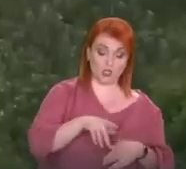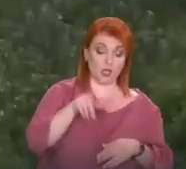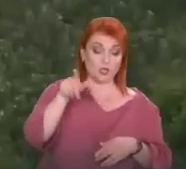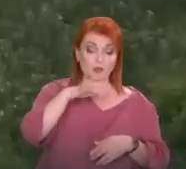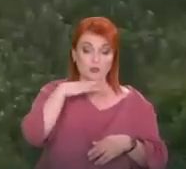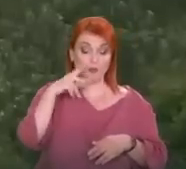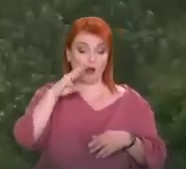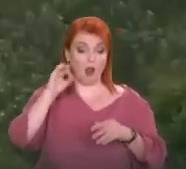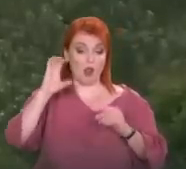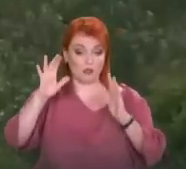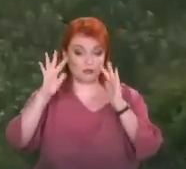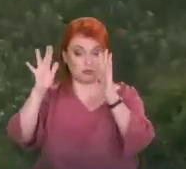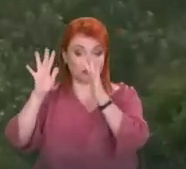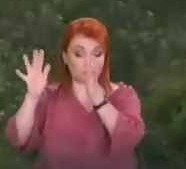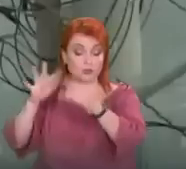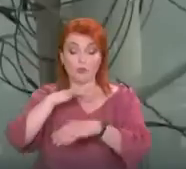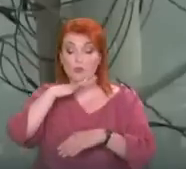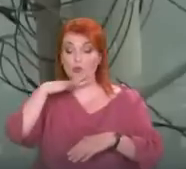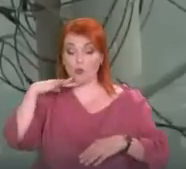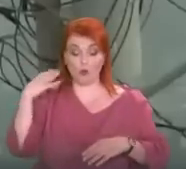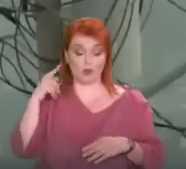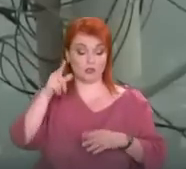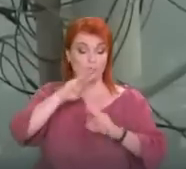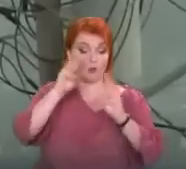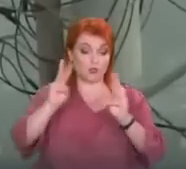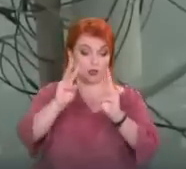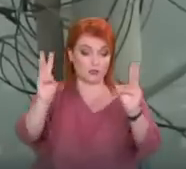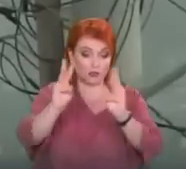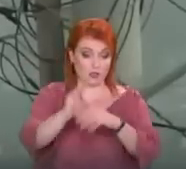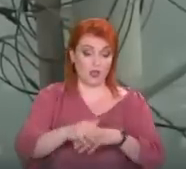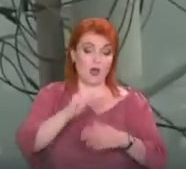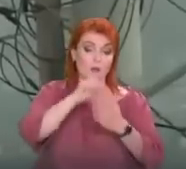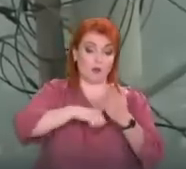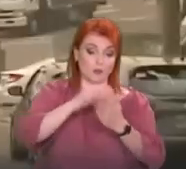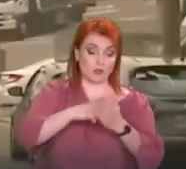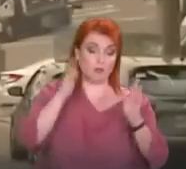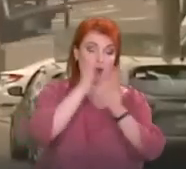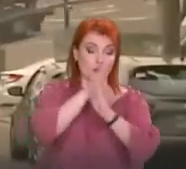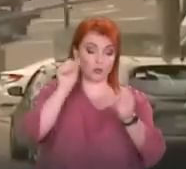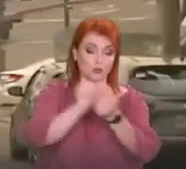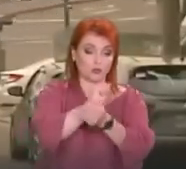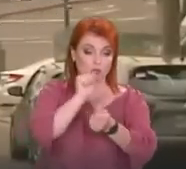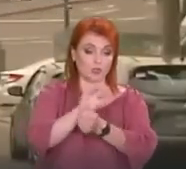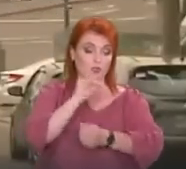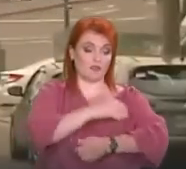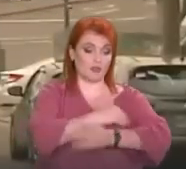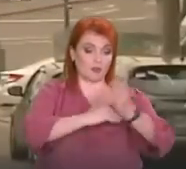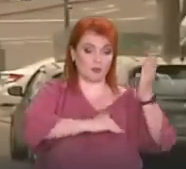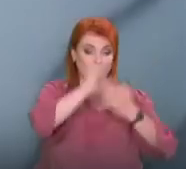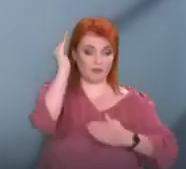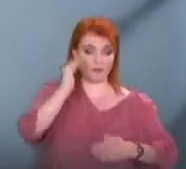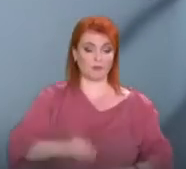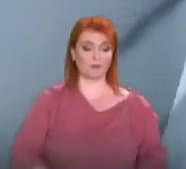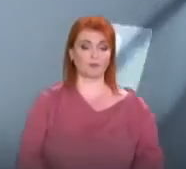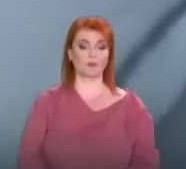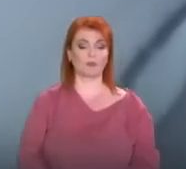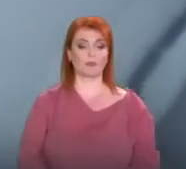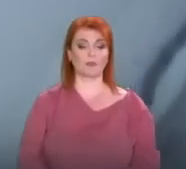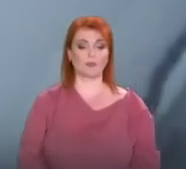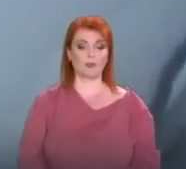active și multe dintre ele s-au extins în acest weekend din cauza vremii uscate și a temperaturilor ridicate.